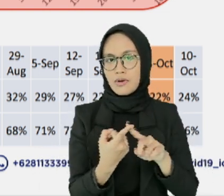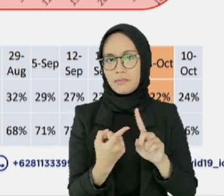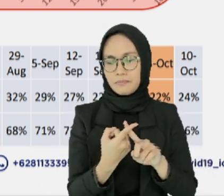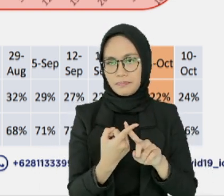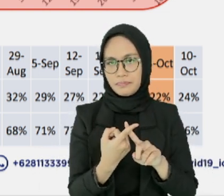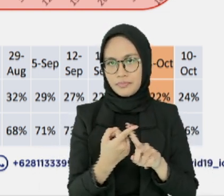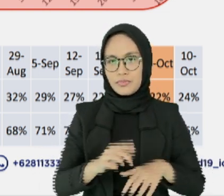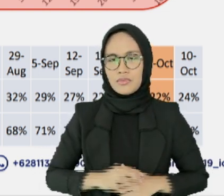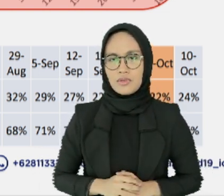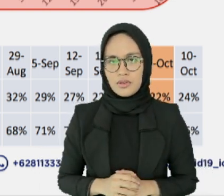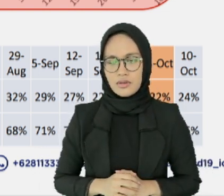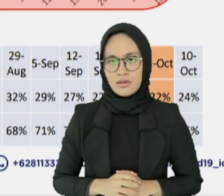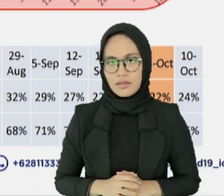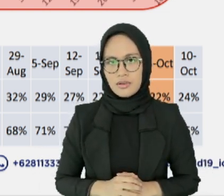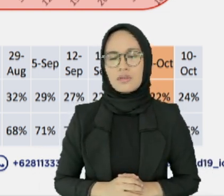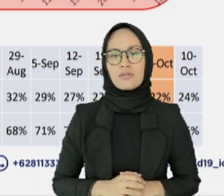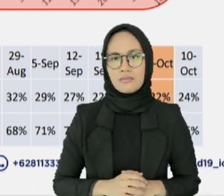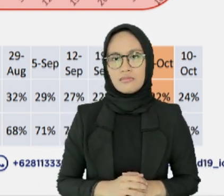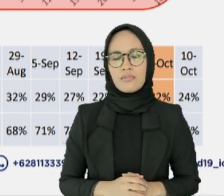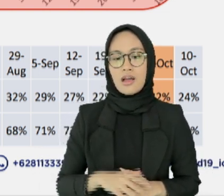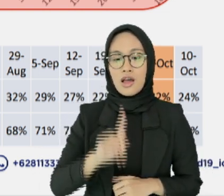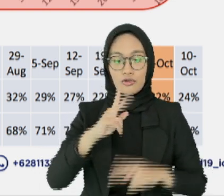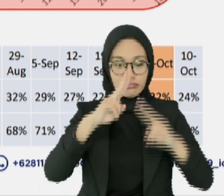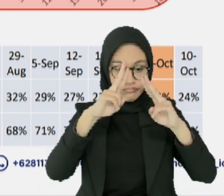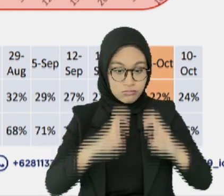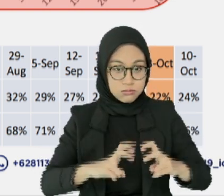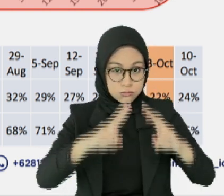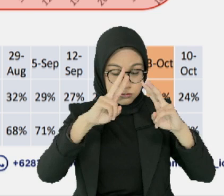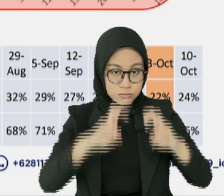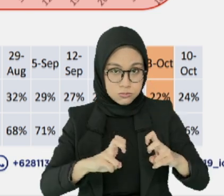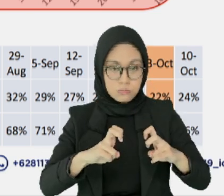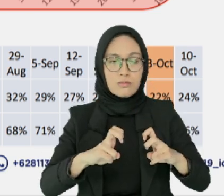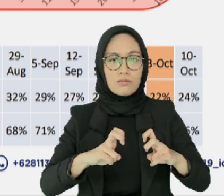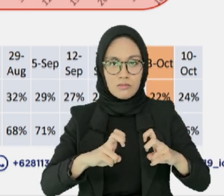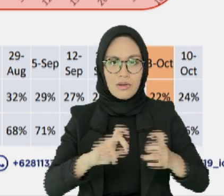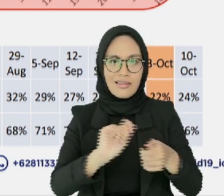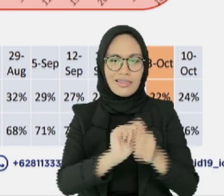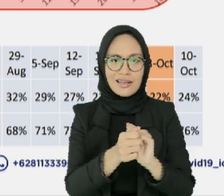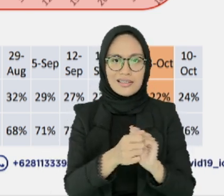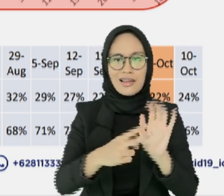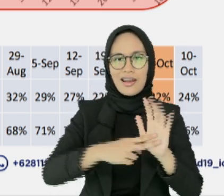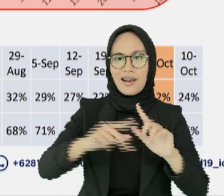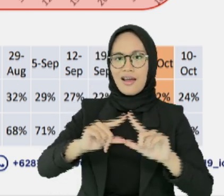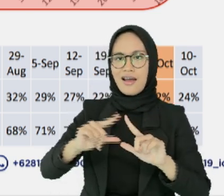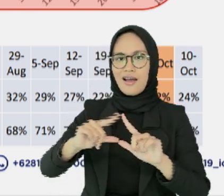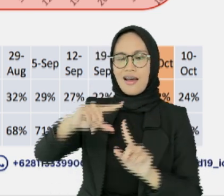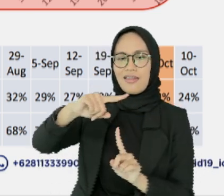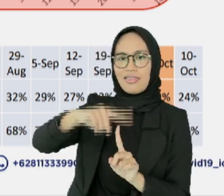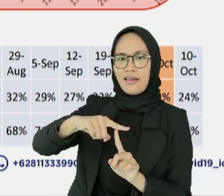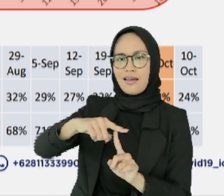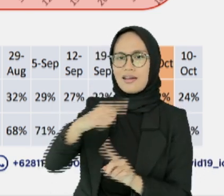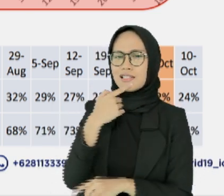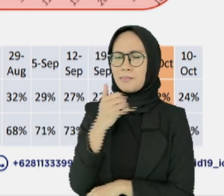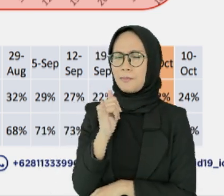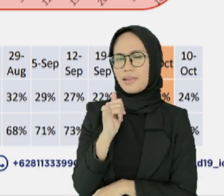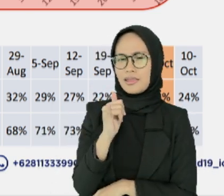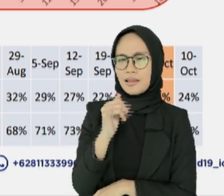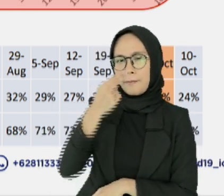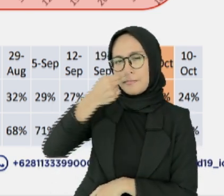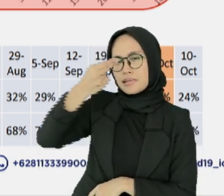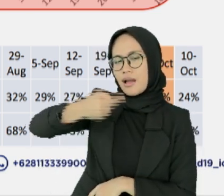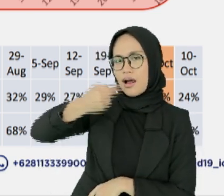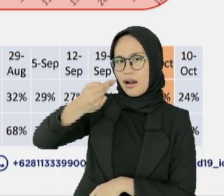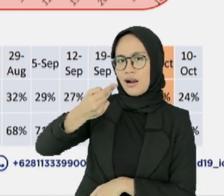virus atau nuklir exit amplification tes disingkat Nate seperti PCR dan